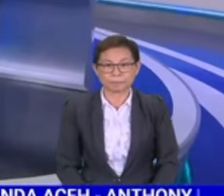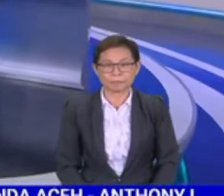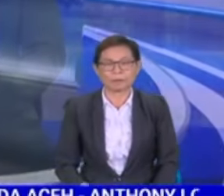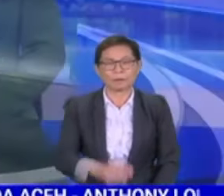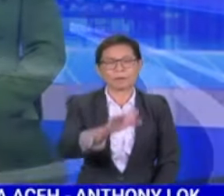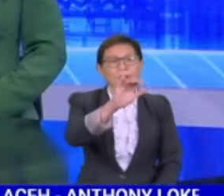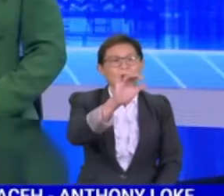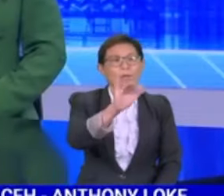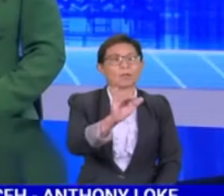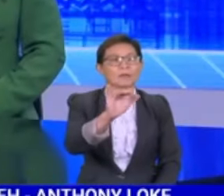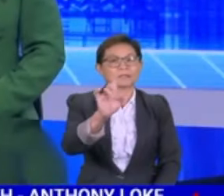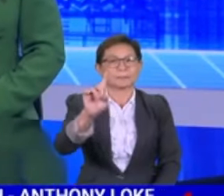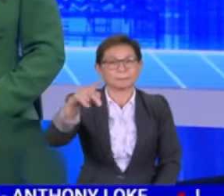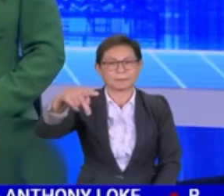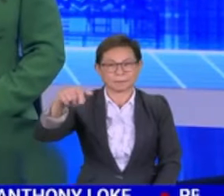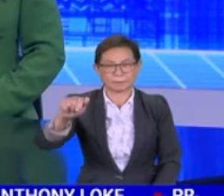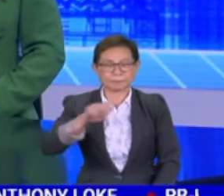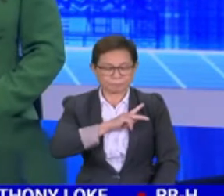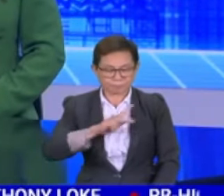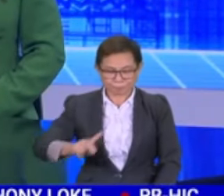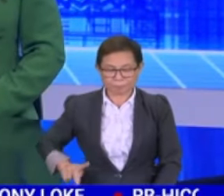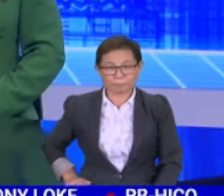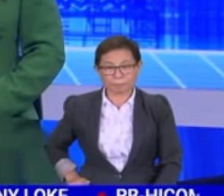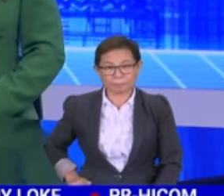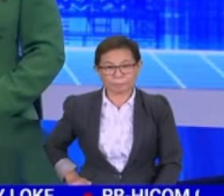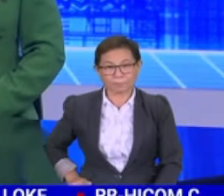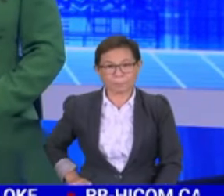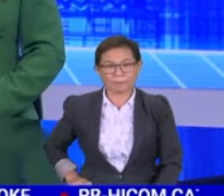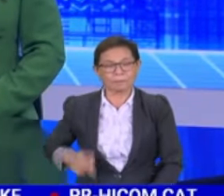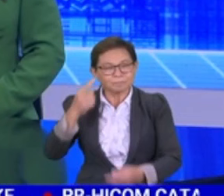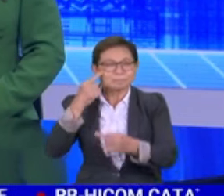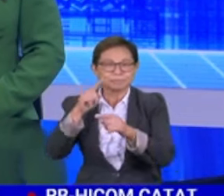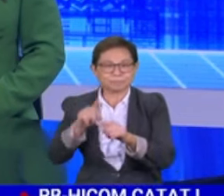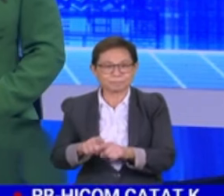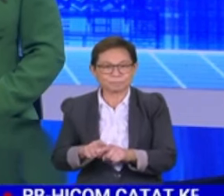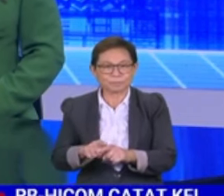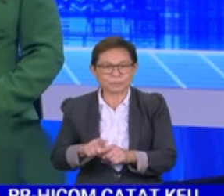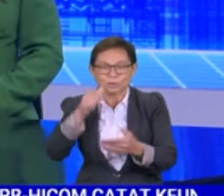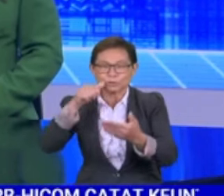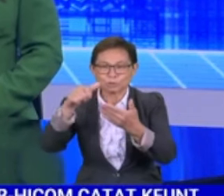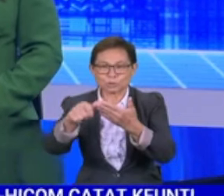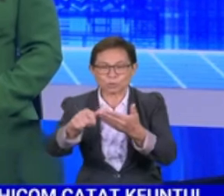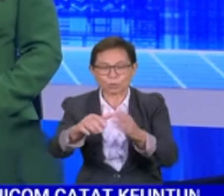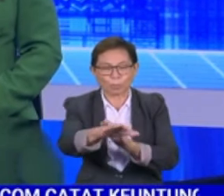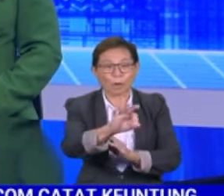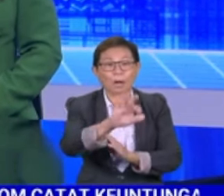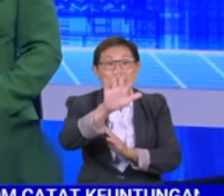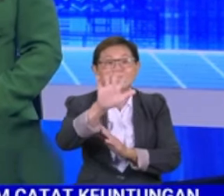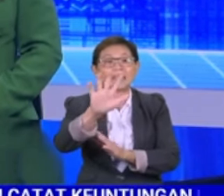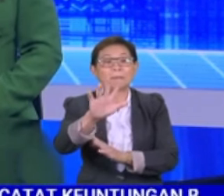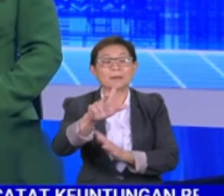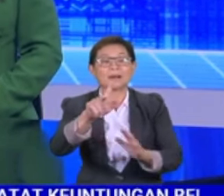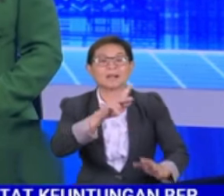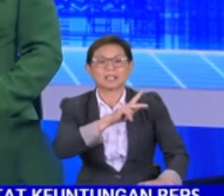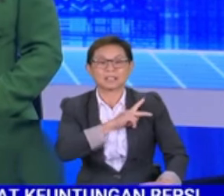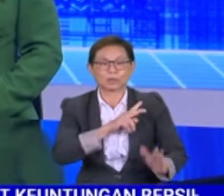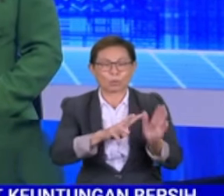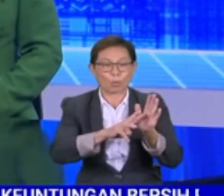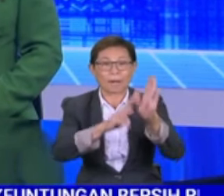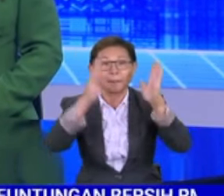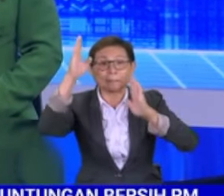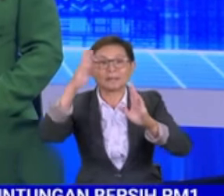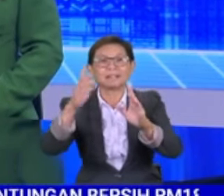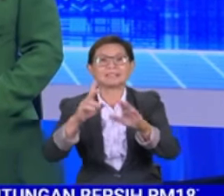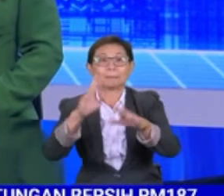Pertuan Agong Al Sultan Abdullah Riayatuddin Al Mustafa Billah Shah berkenan menerima watikah pelantikan 5 ketua perwakilan asing ke Malaysia